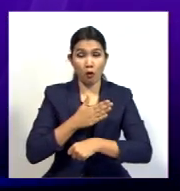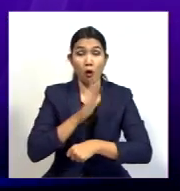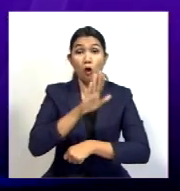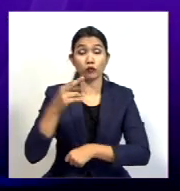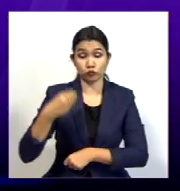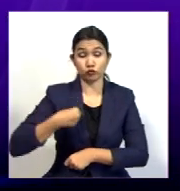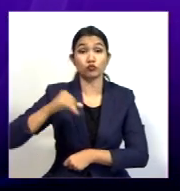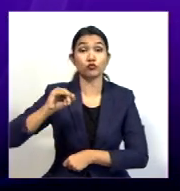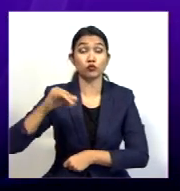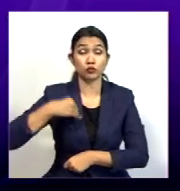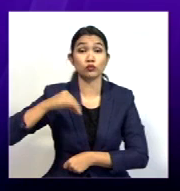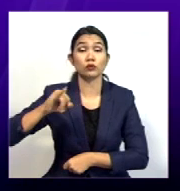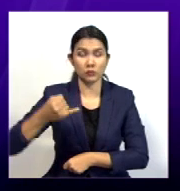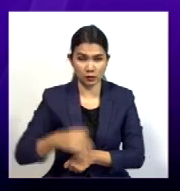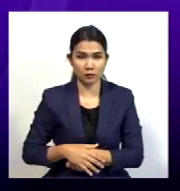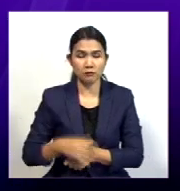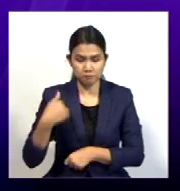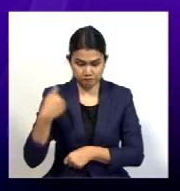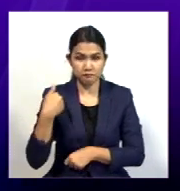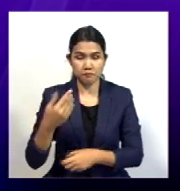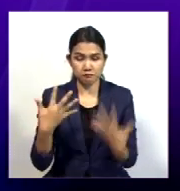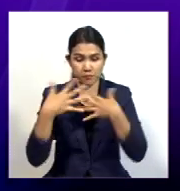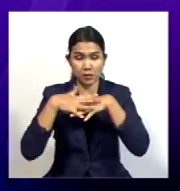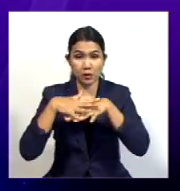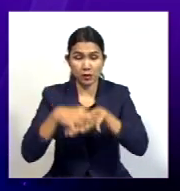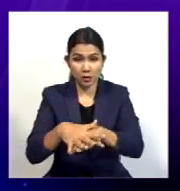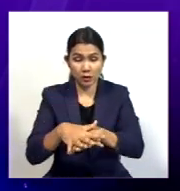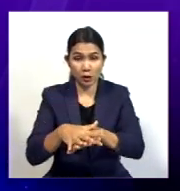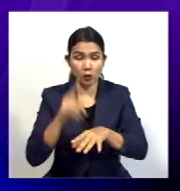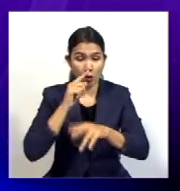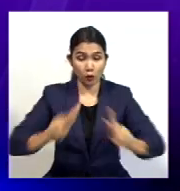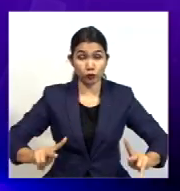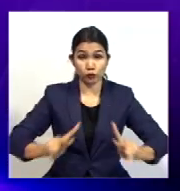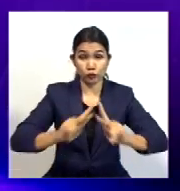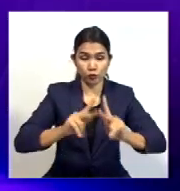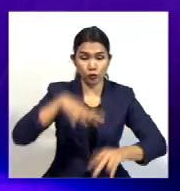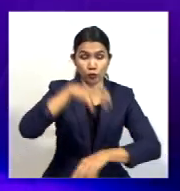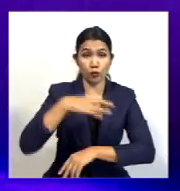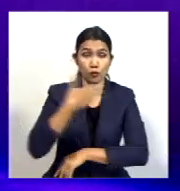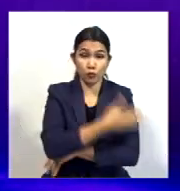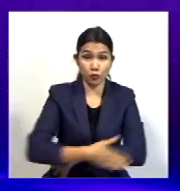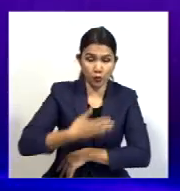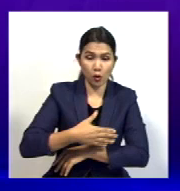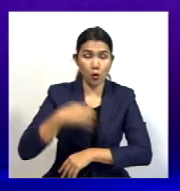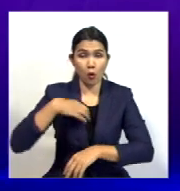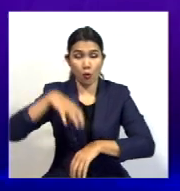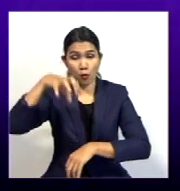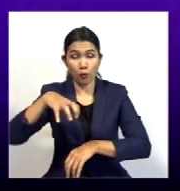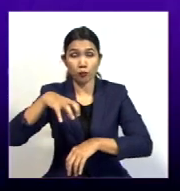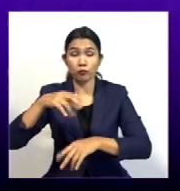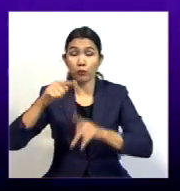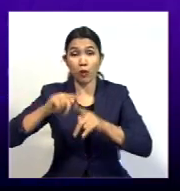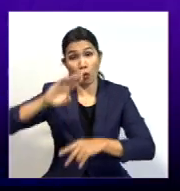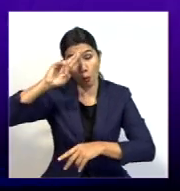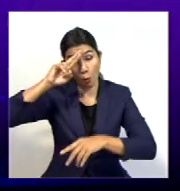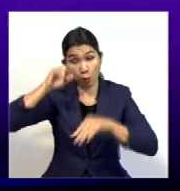จุฬานะครับเรามีการประสานงานกับทางกระทรวงสาธารณสุขกับกรมควบคุมโรคกับสำนักระบาดนะครับมา